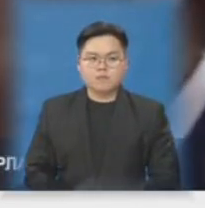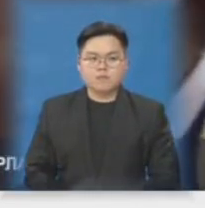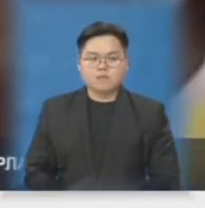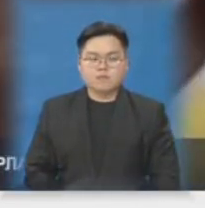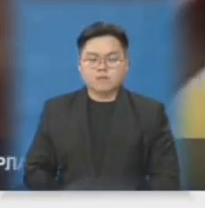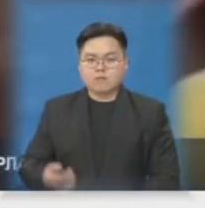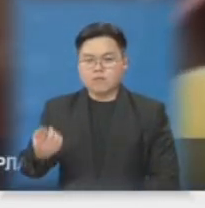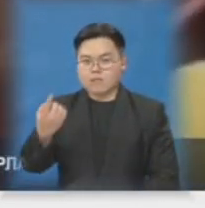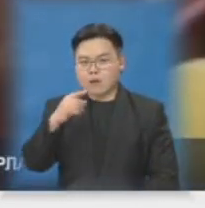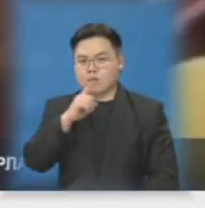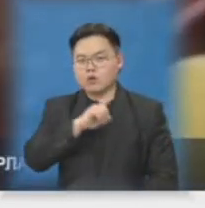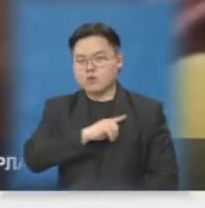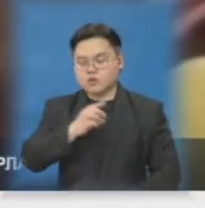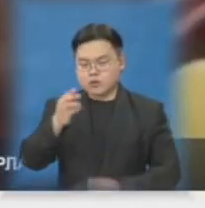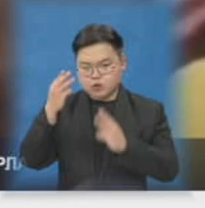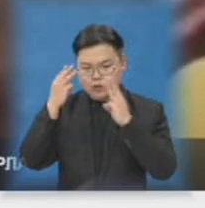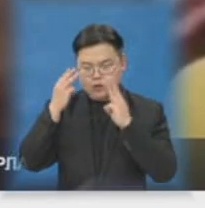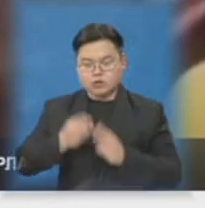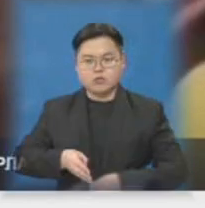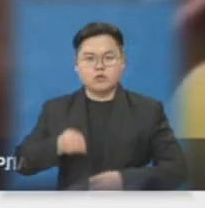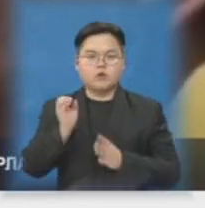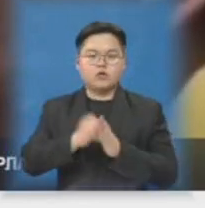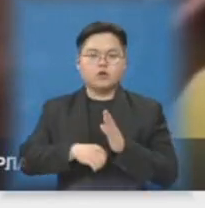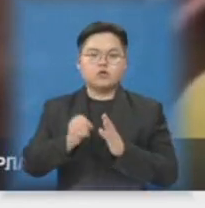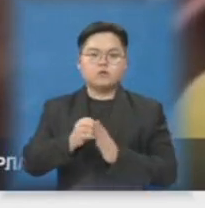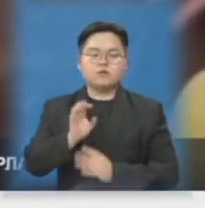Хамгийн түрүүнд шийдэх ёстой зүйл бол